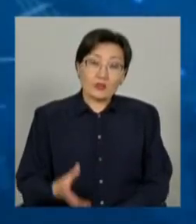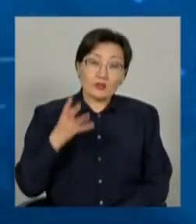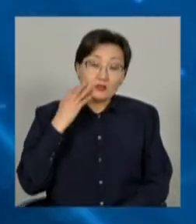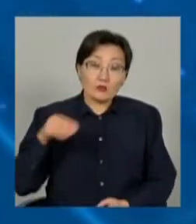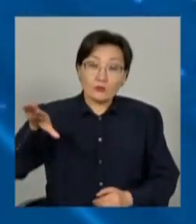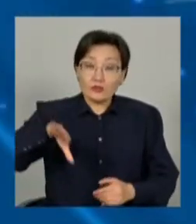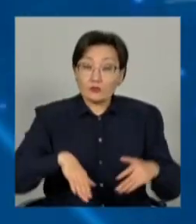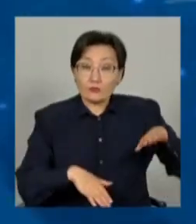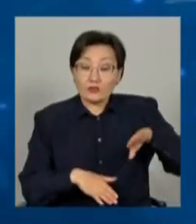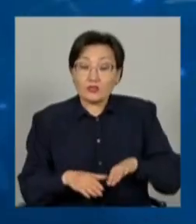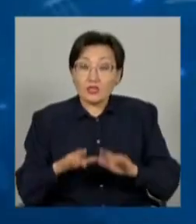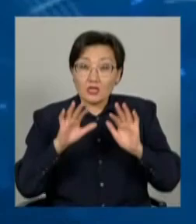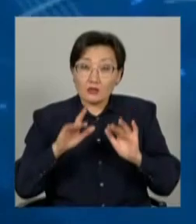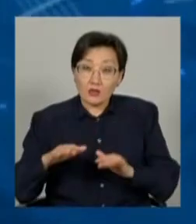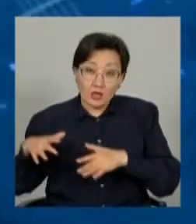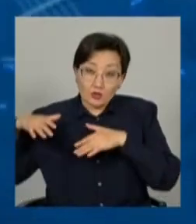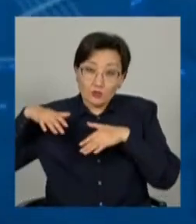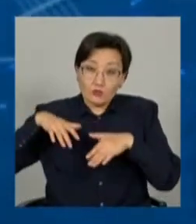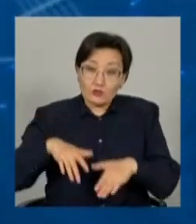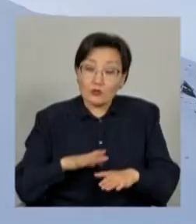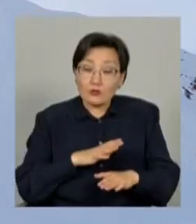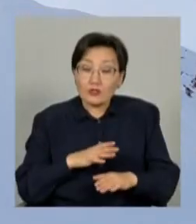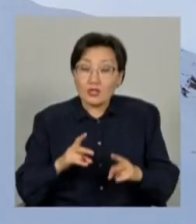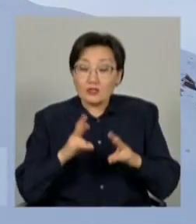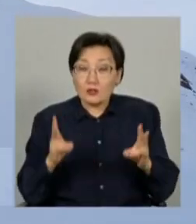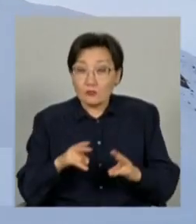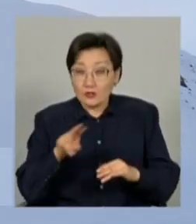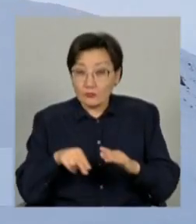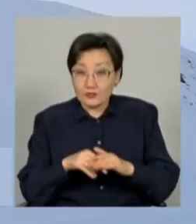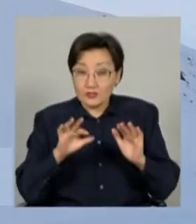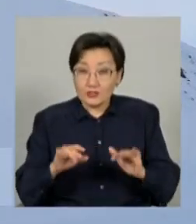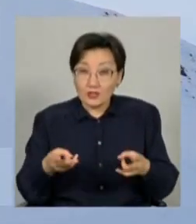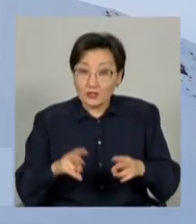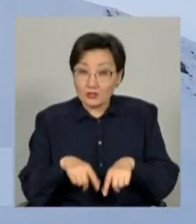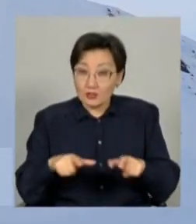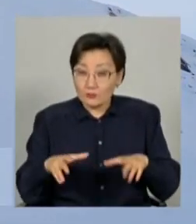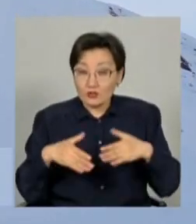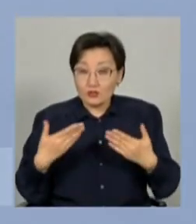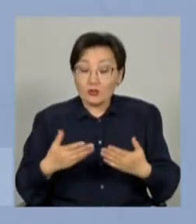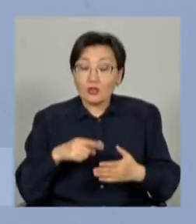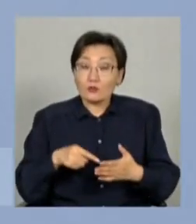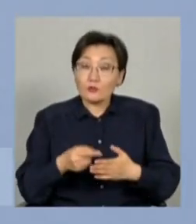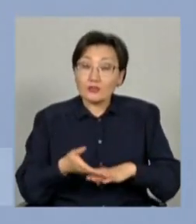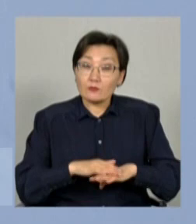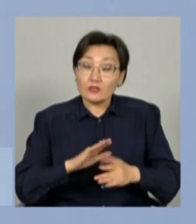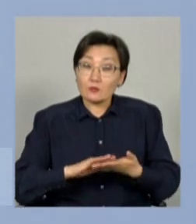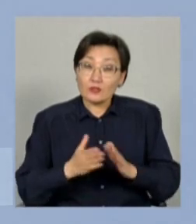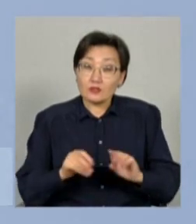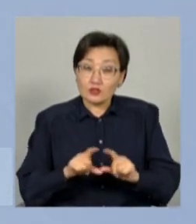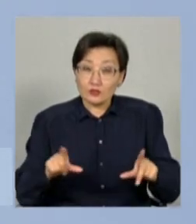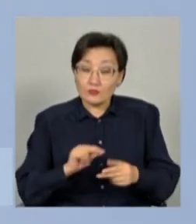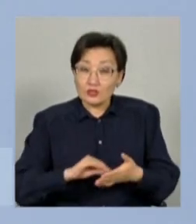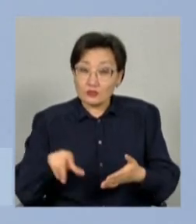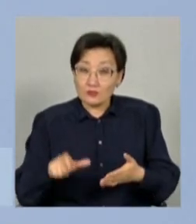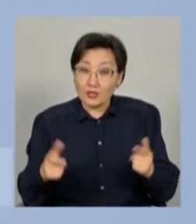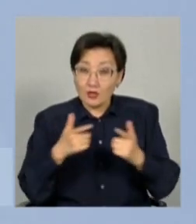Алматы тауларында қар көшкіні болды. Зардап шеккендермен қарасында қалғандар жоқ. Бұл туралы қалалық төтенше жағдайлар департаментінің